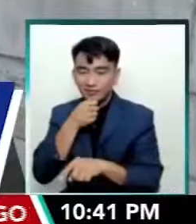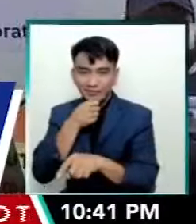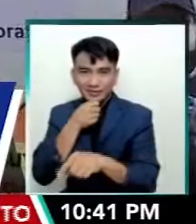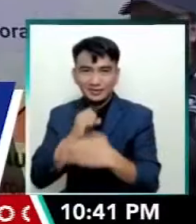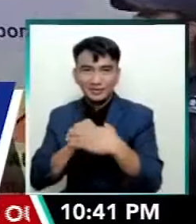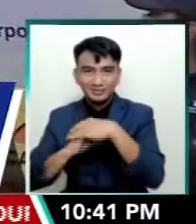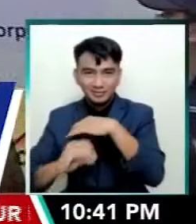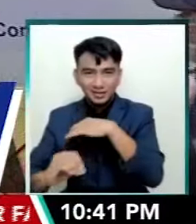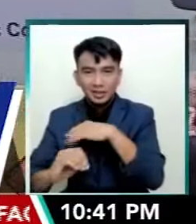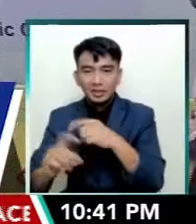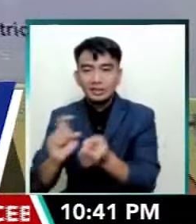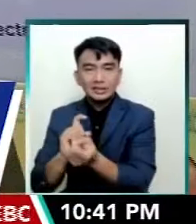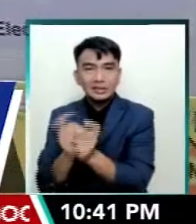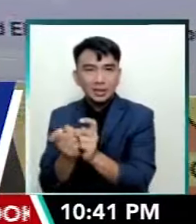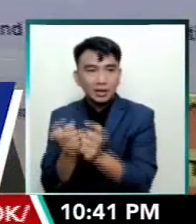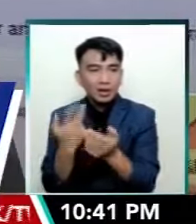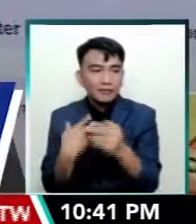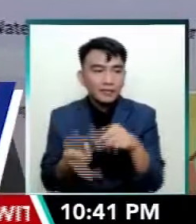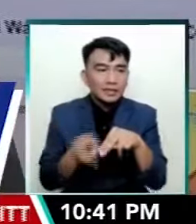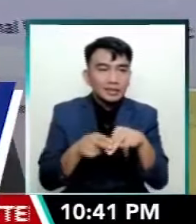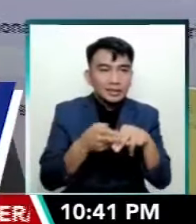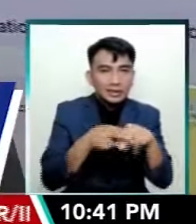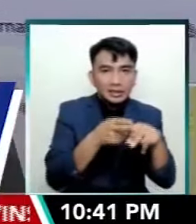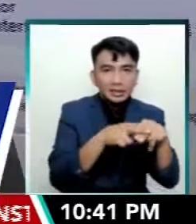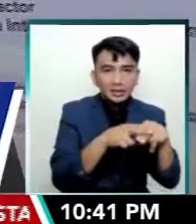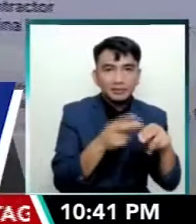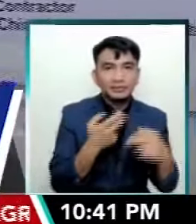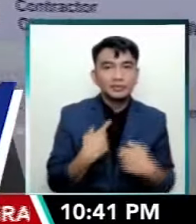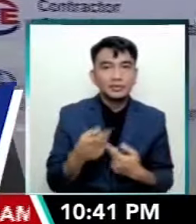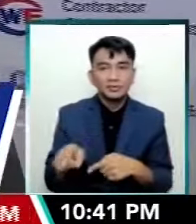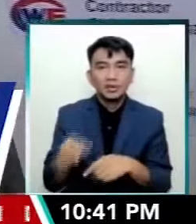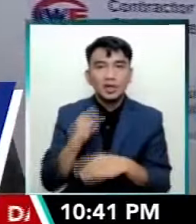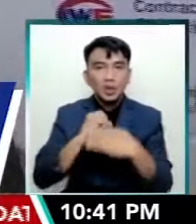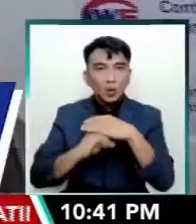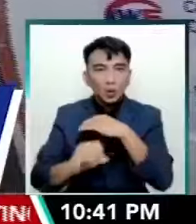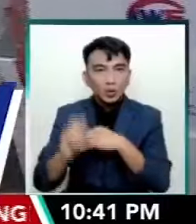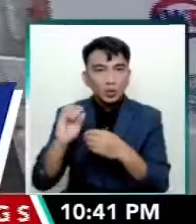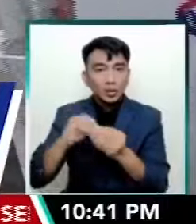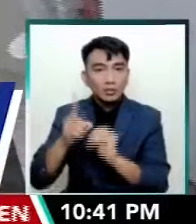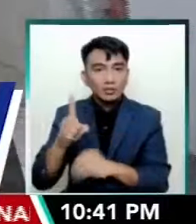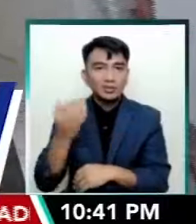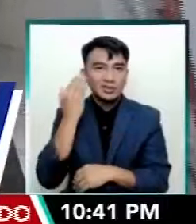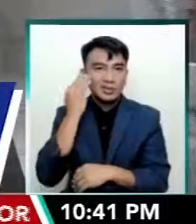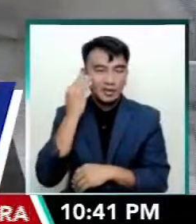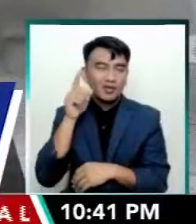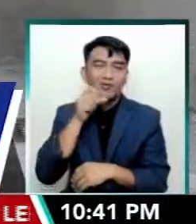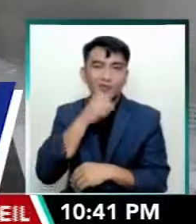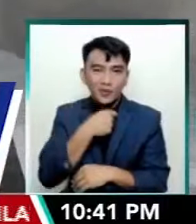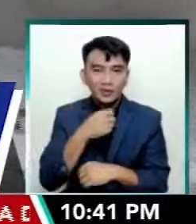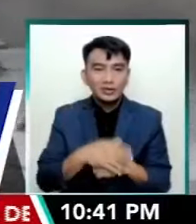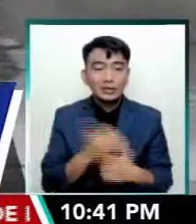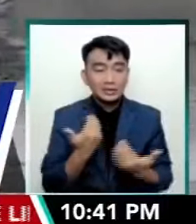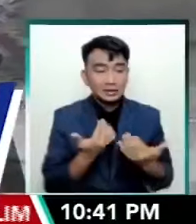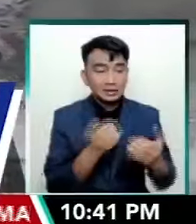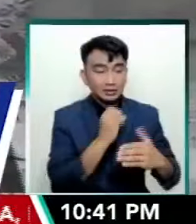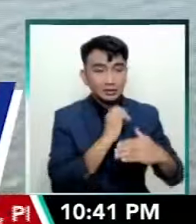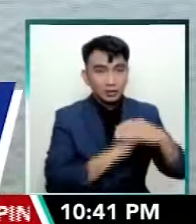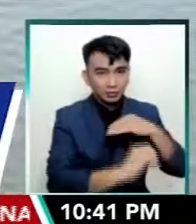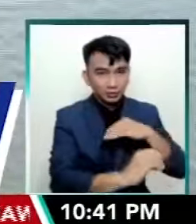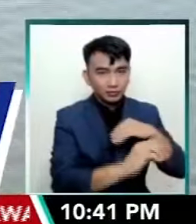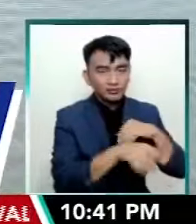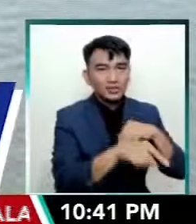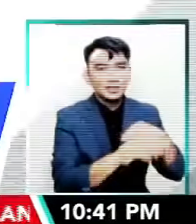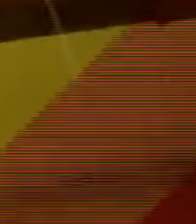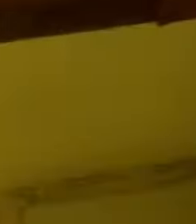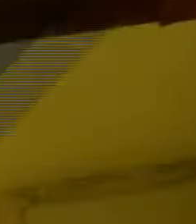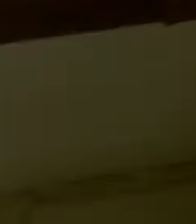No. 1 na noon pang 1939 ginawa. Target na makumpleto ang Tunnel No. 5 sa September